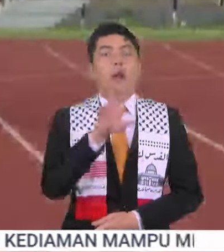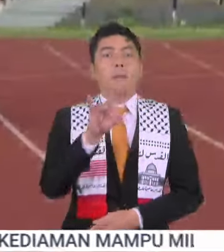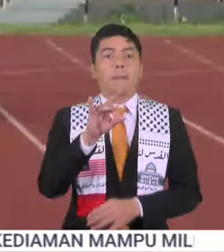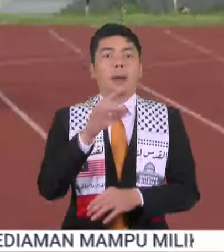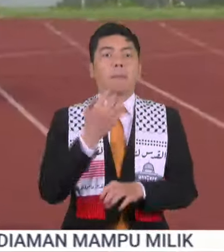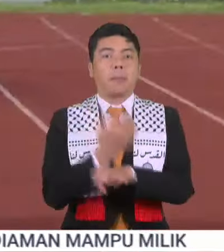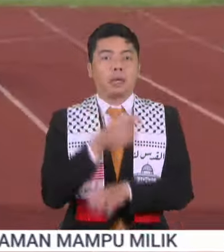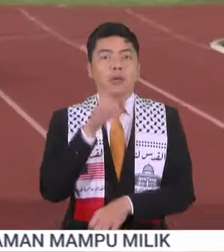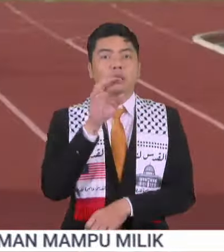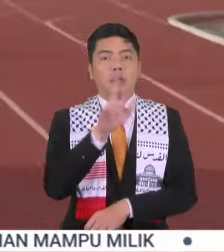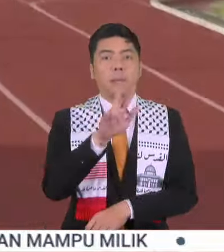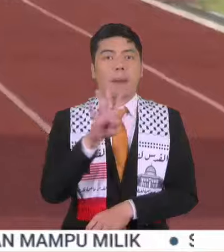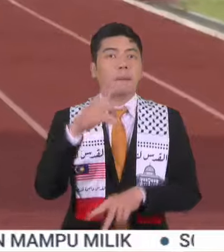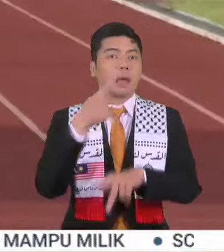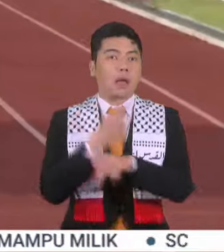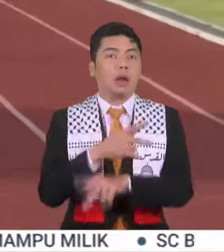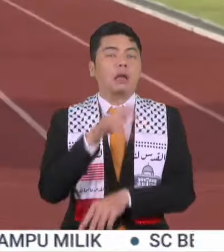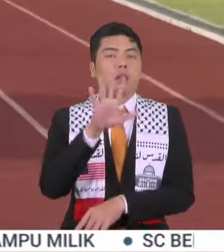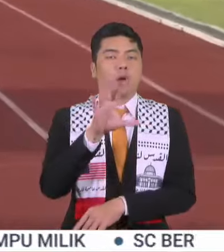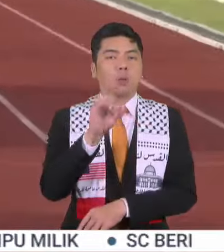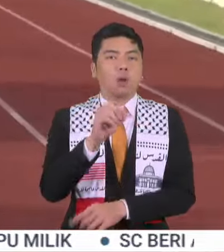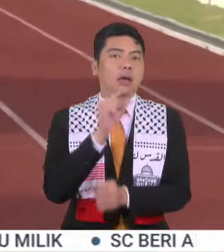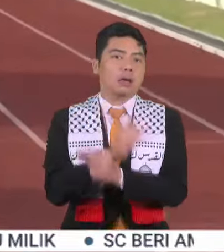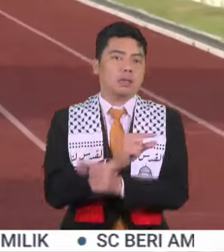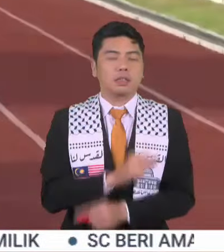emas, 34 perak dan 50 gangsa.